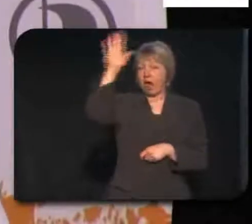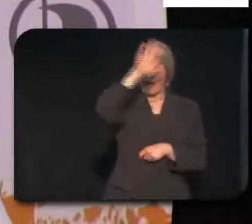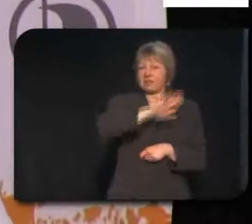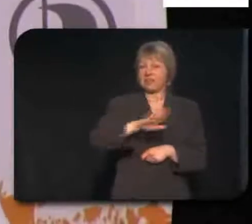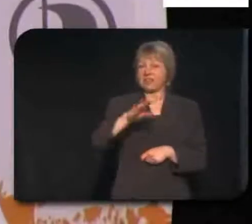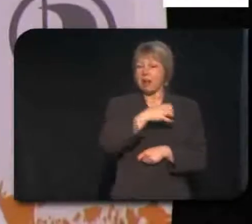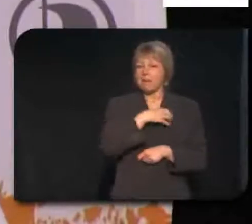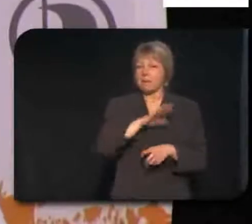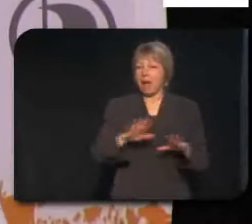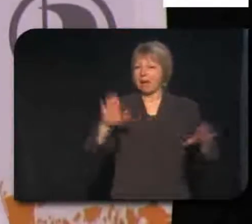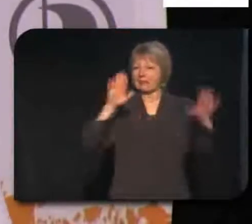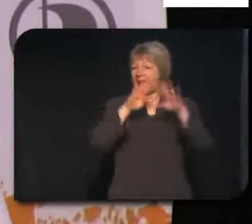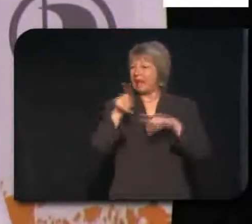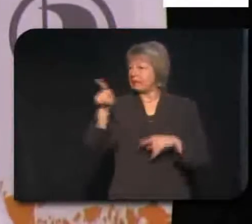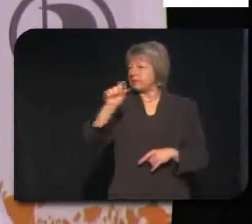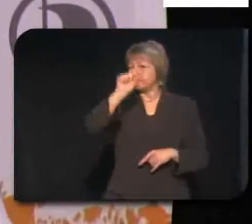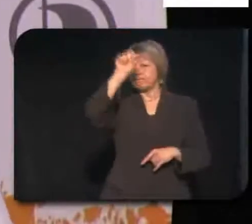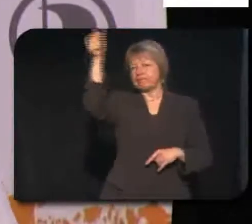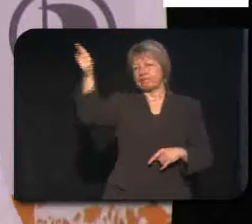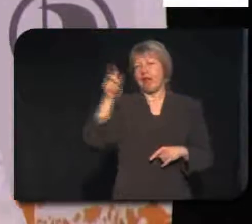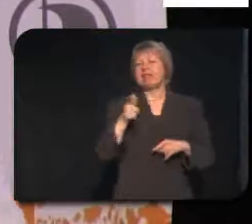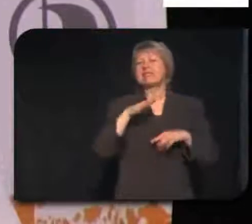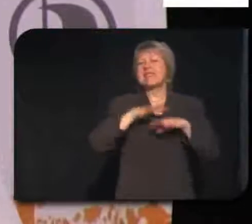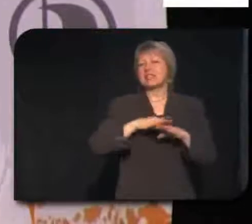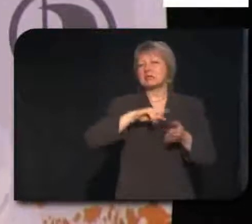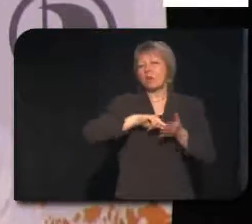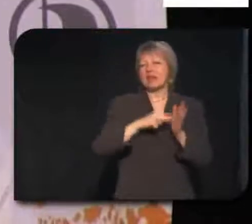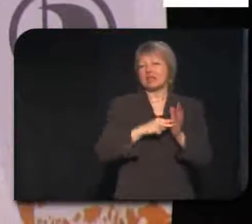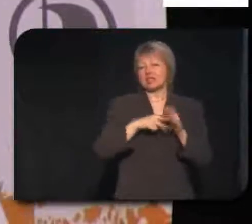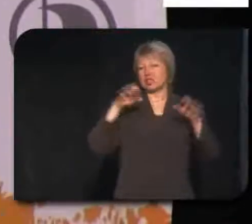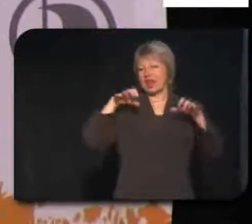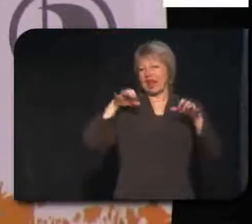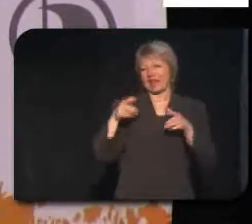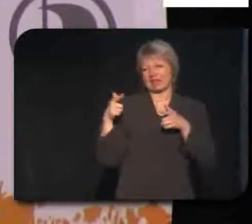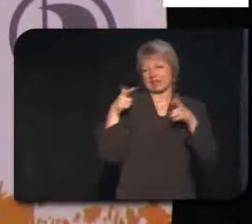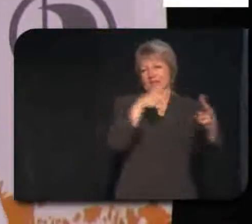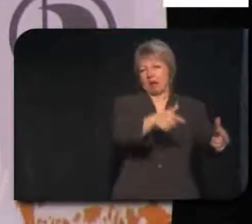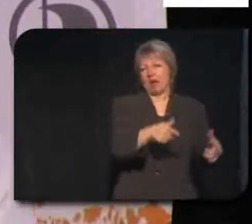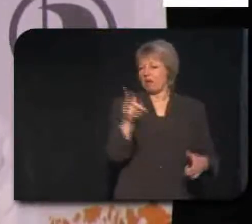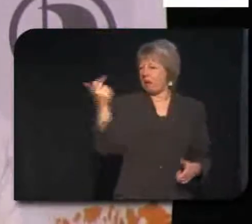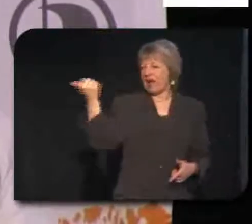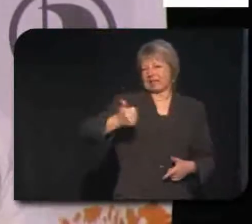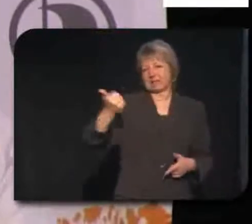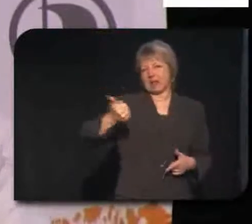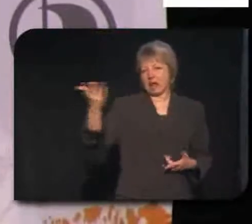als netzpolitischer Geisterfahrer aufzutreten als sie es getan haben